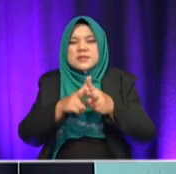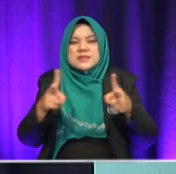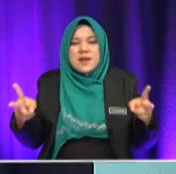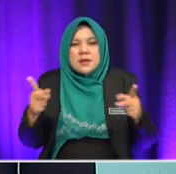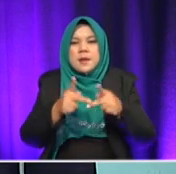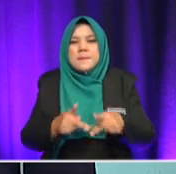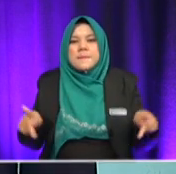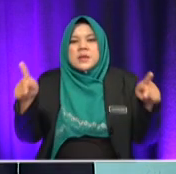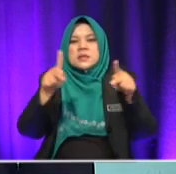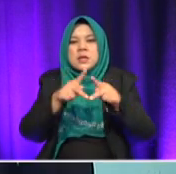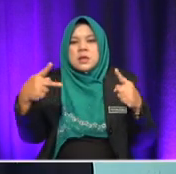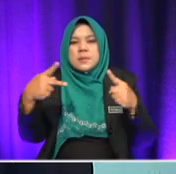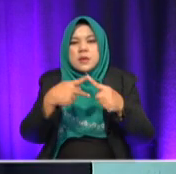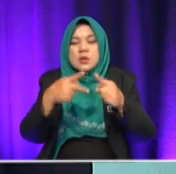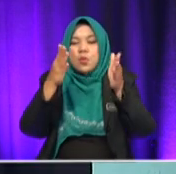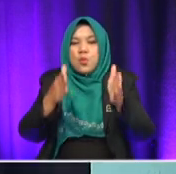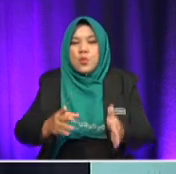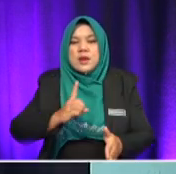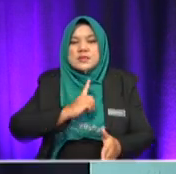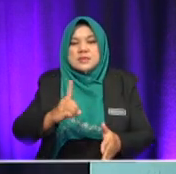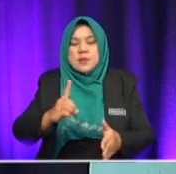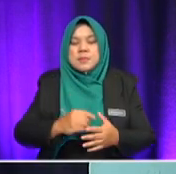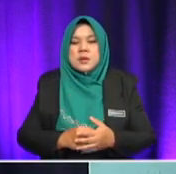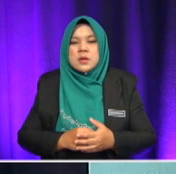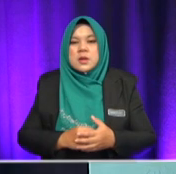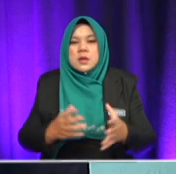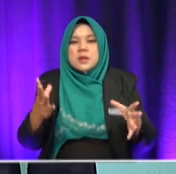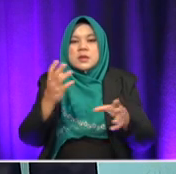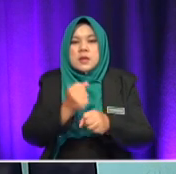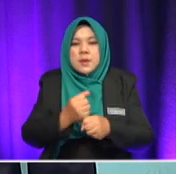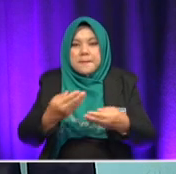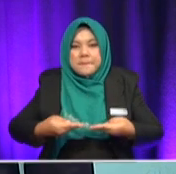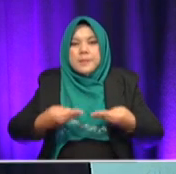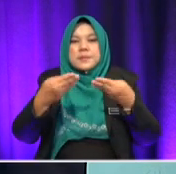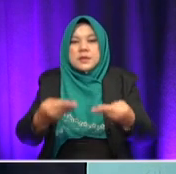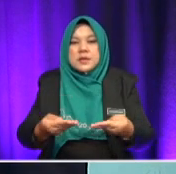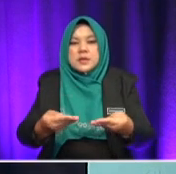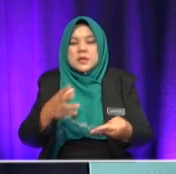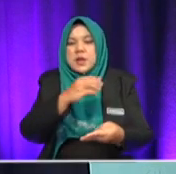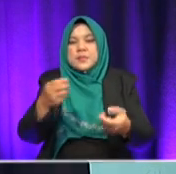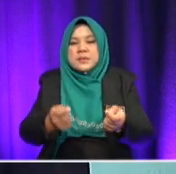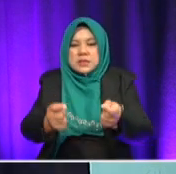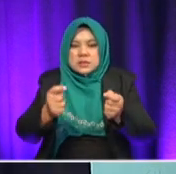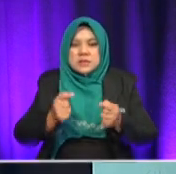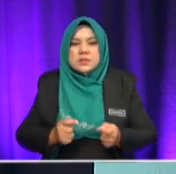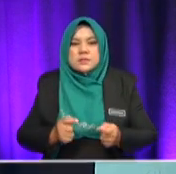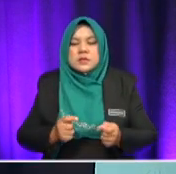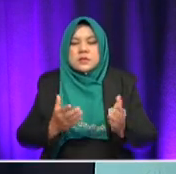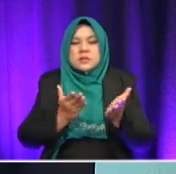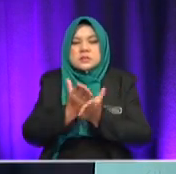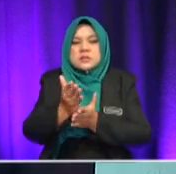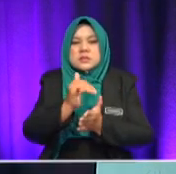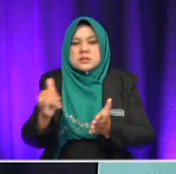kepada umat Islam ya terutama sekali dapat memberi dapat menerima dan juga seterusnya